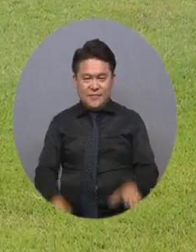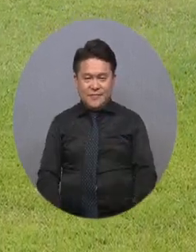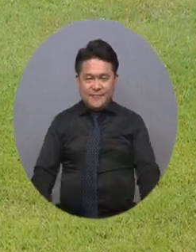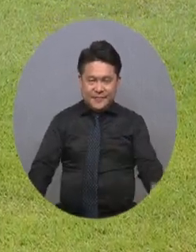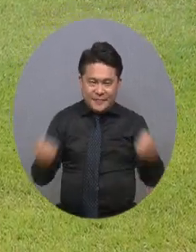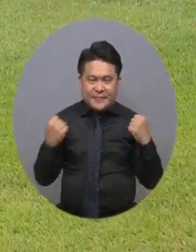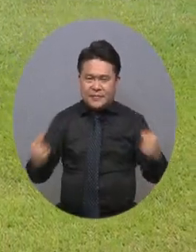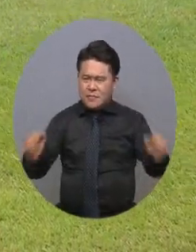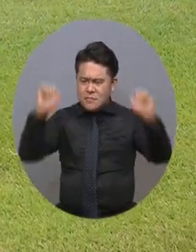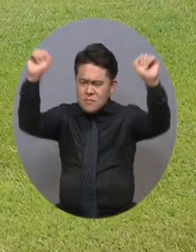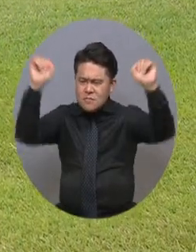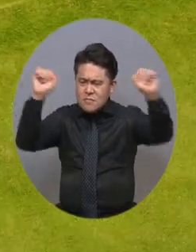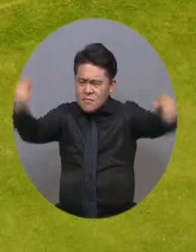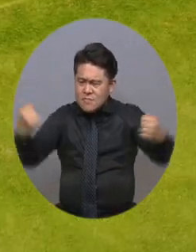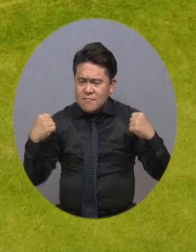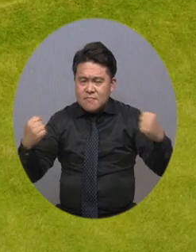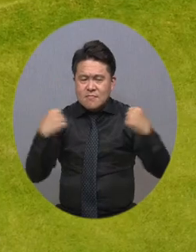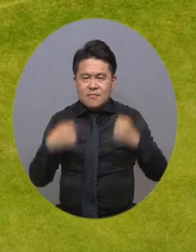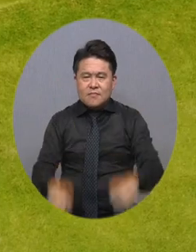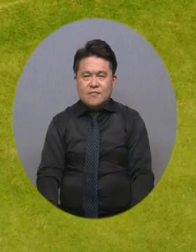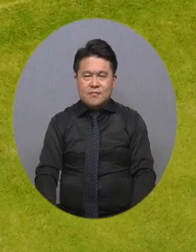기운센 전화장사.